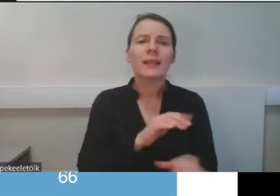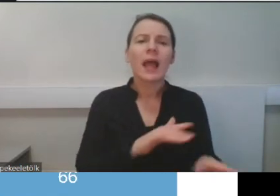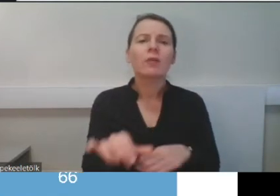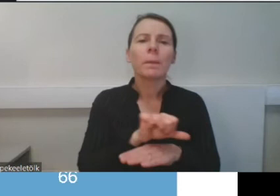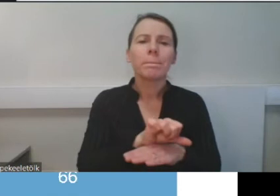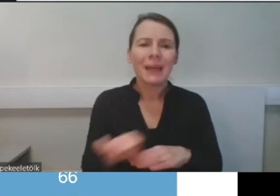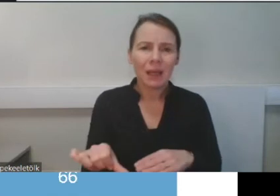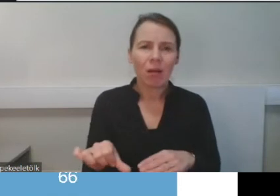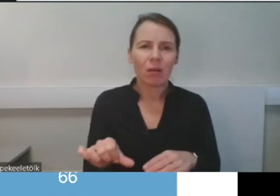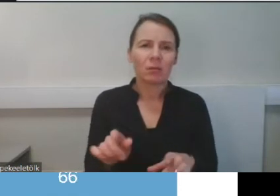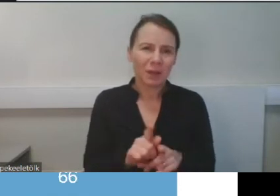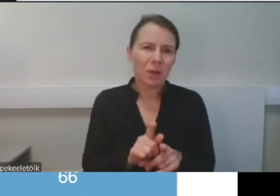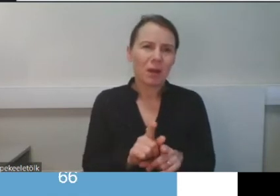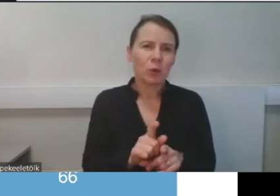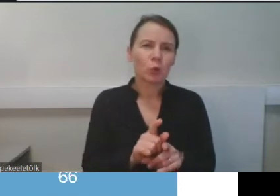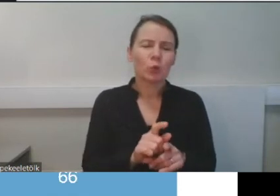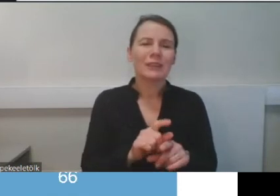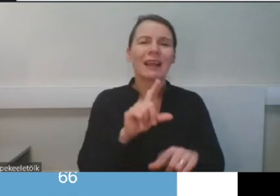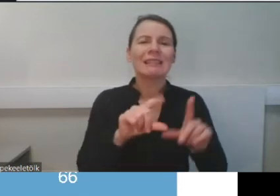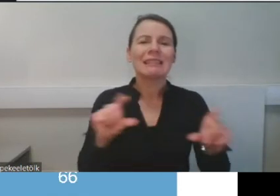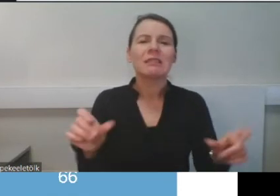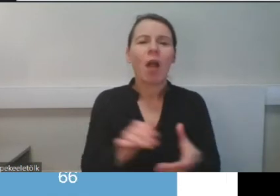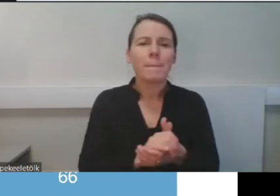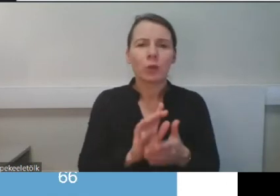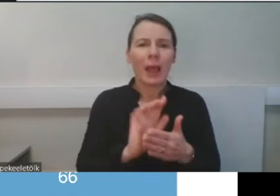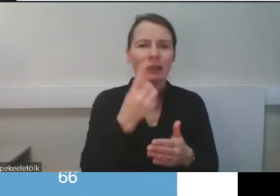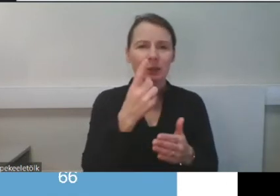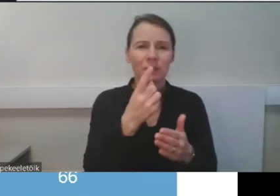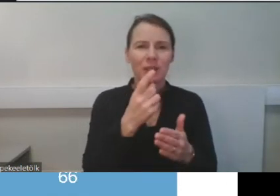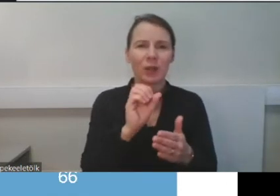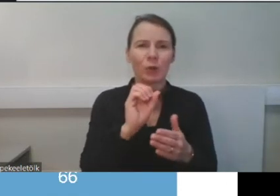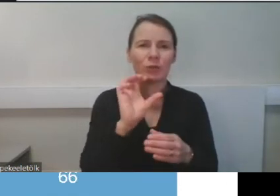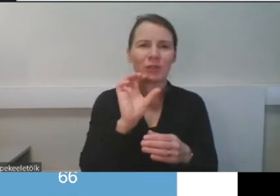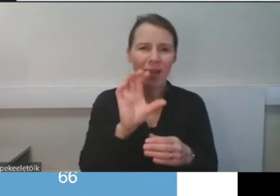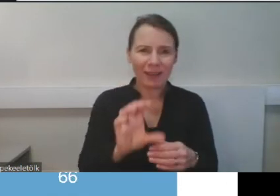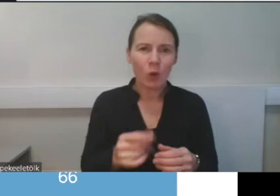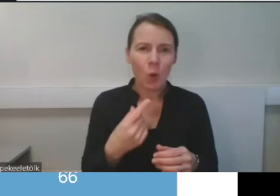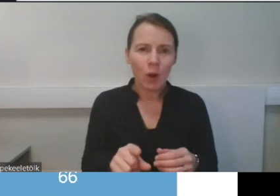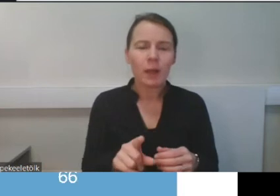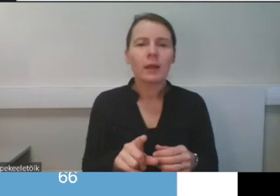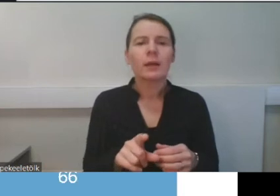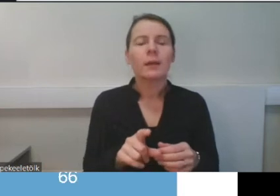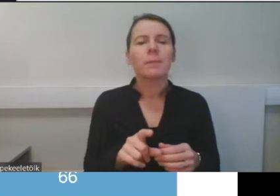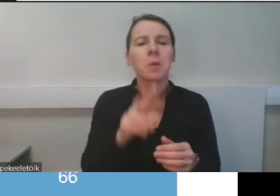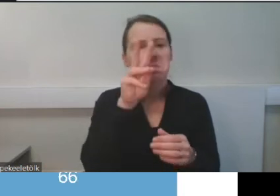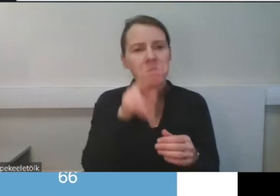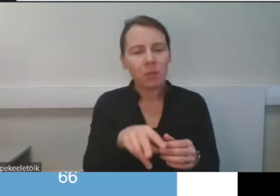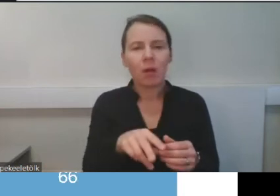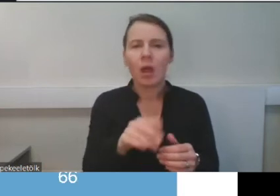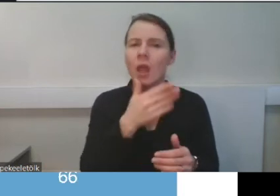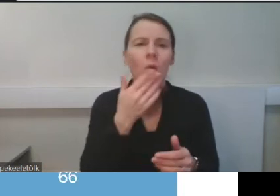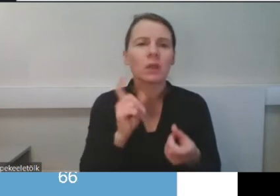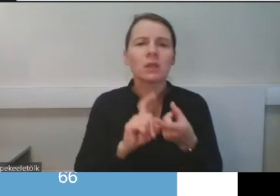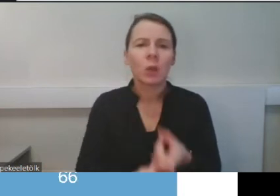nägemispuuet, mis on võetud siis domineeriva, aluseks on võetud domineeriv puue, siis see on